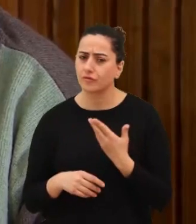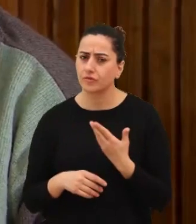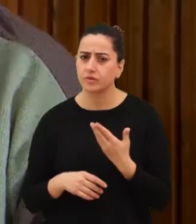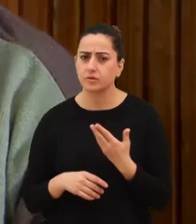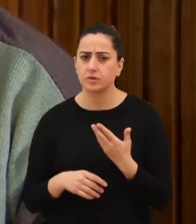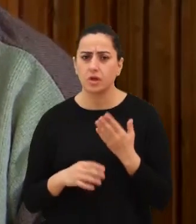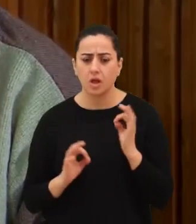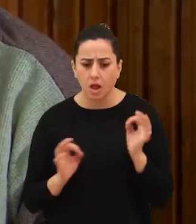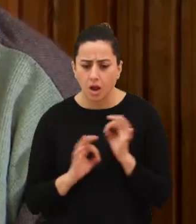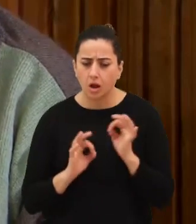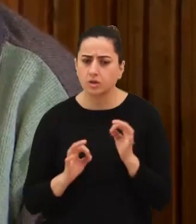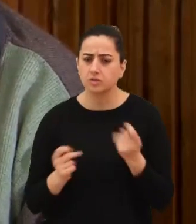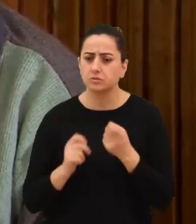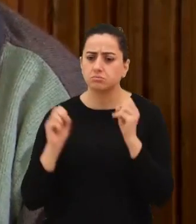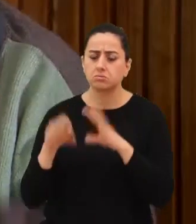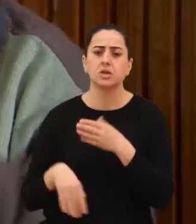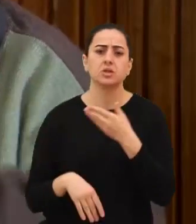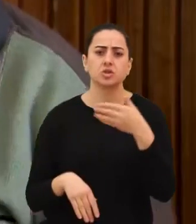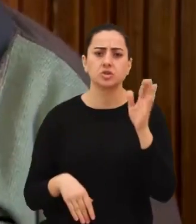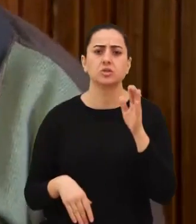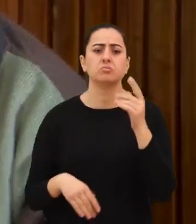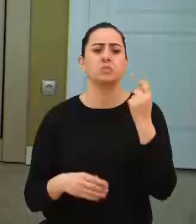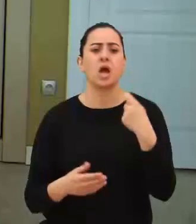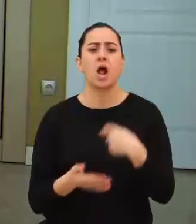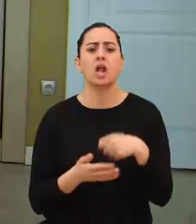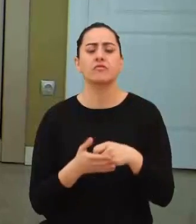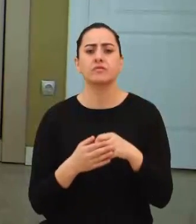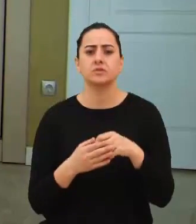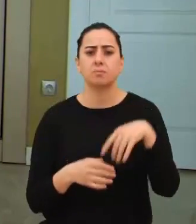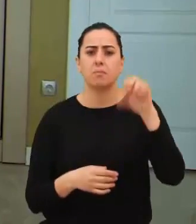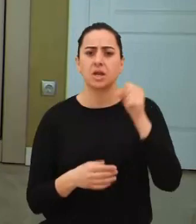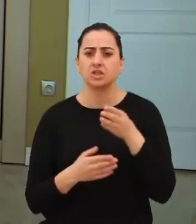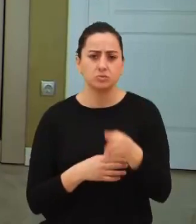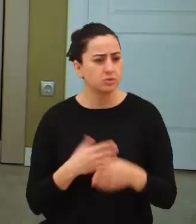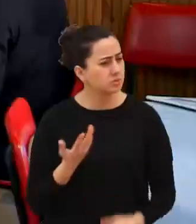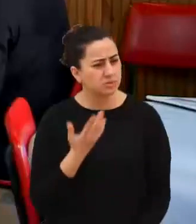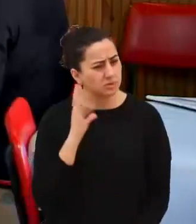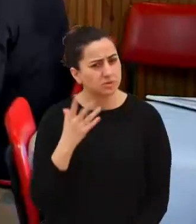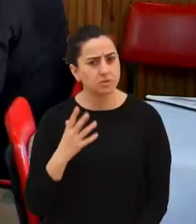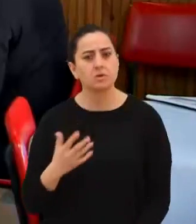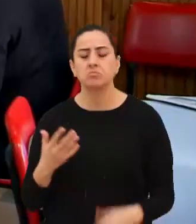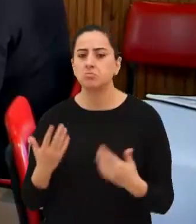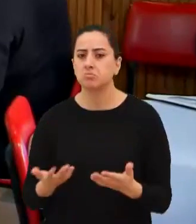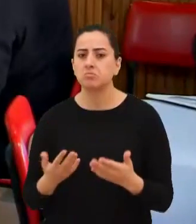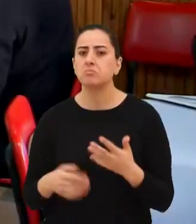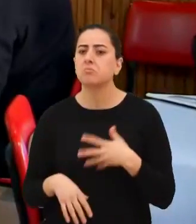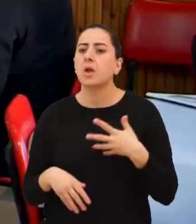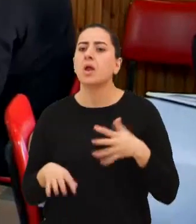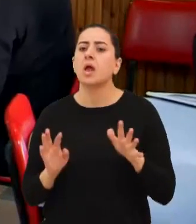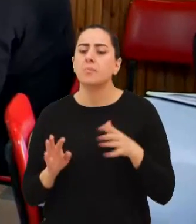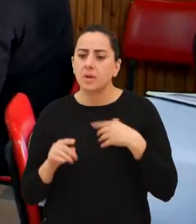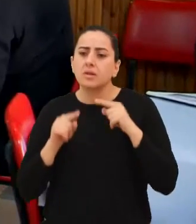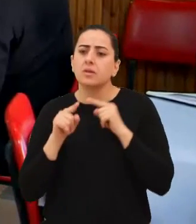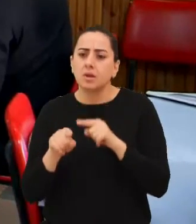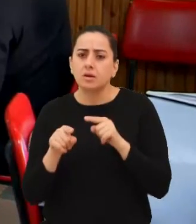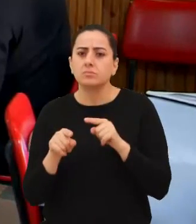vallahi. Erkenden efendim iş yerinden çıktı şu anda bir alışveriş merkezinde. Ne diyorsun sen ya? Efendim merak etmeyin